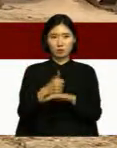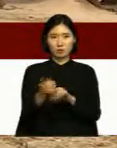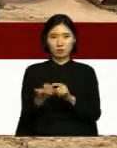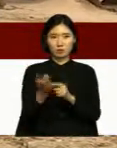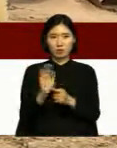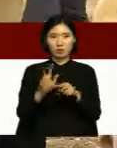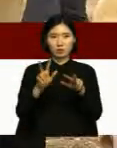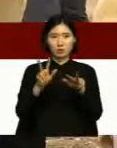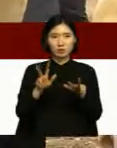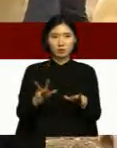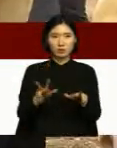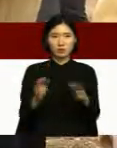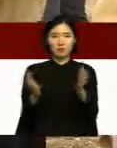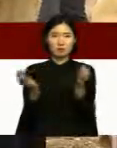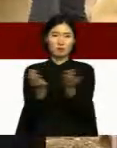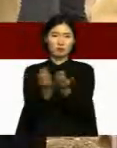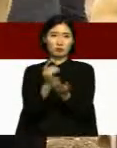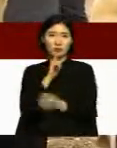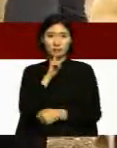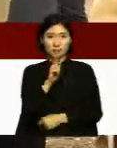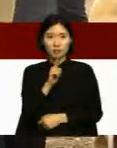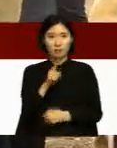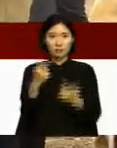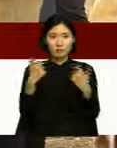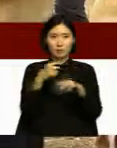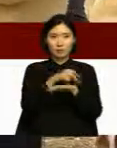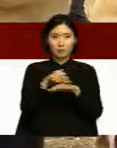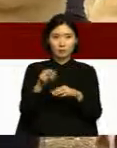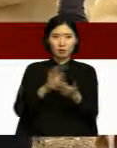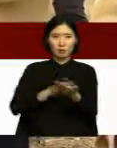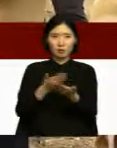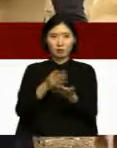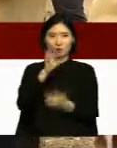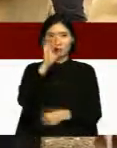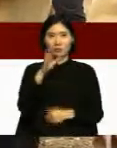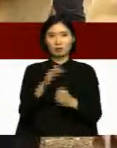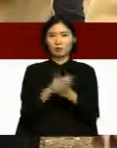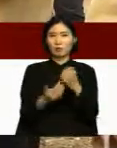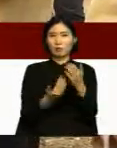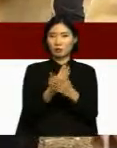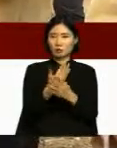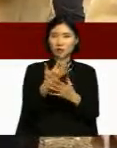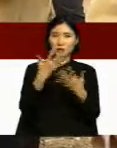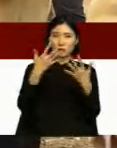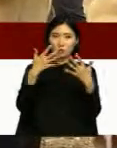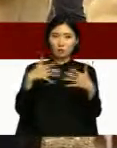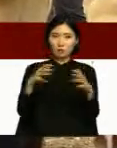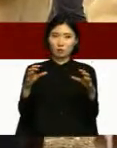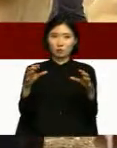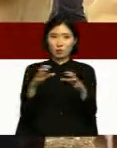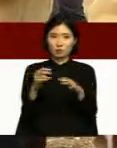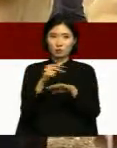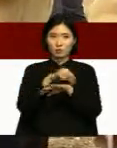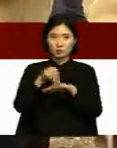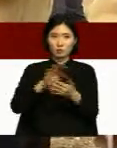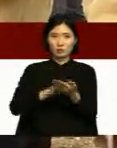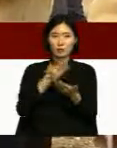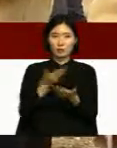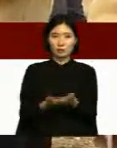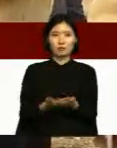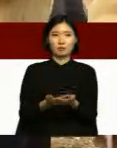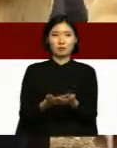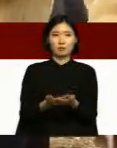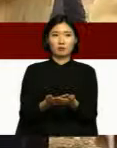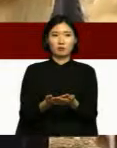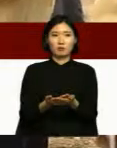털어서 마치겠다는 거잖아요. 매번 설계 변경을 할 수가 없기 때문에 발생되는 요인을 모아서 저희가 설변을 하거든요. 결론